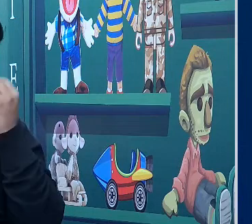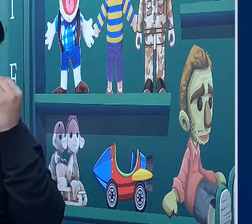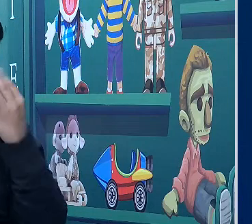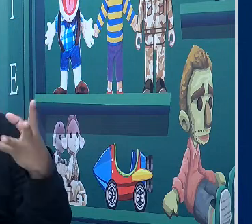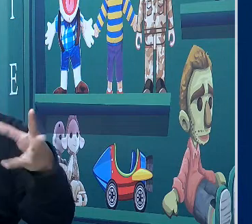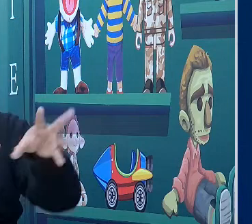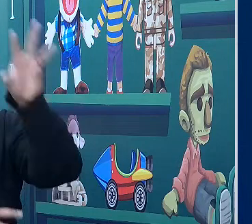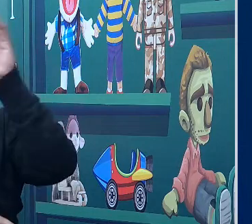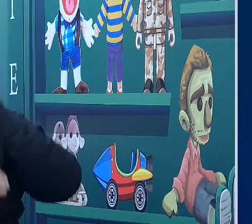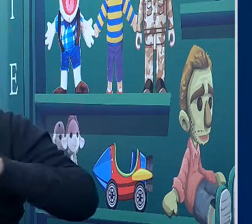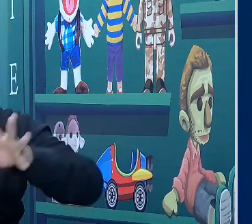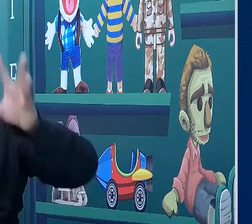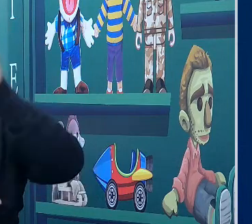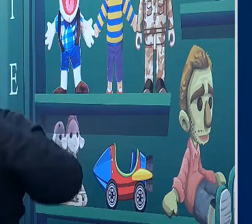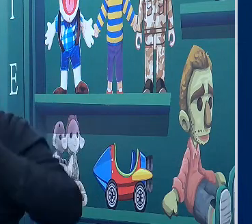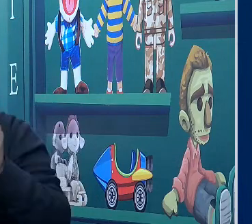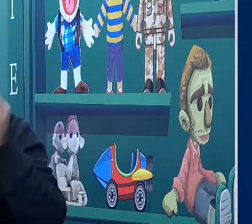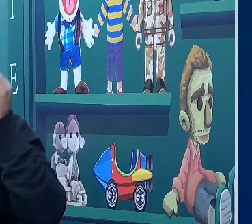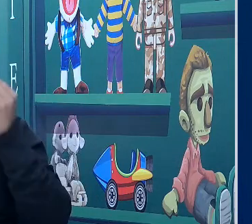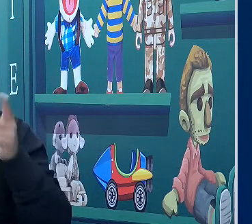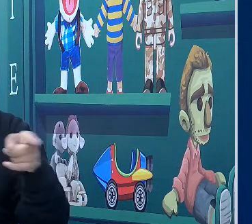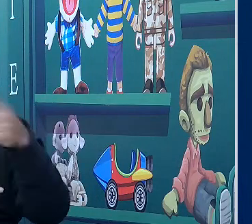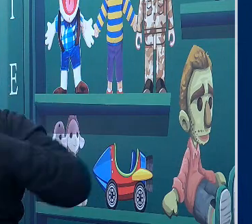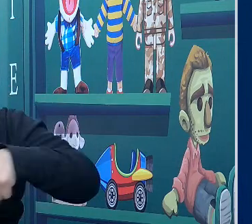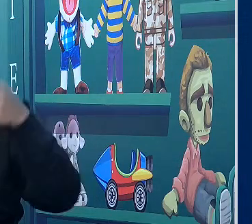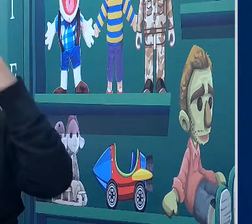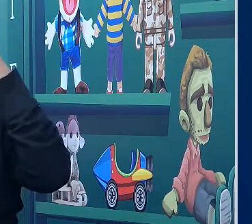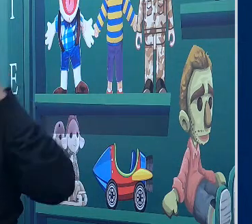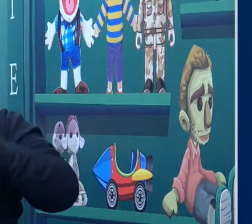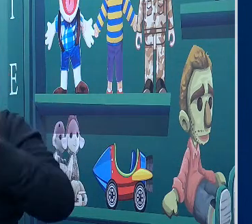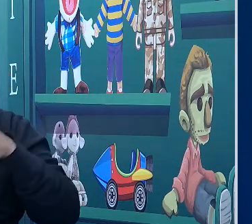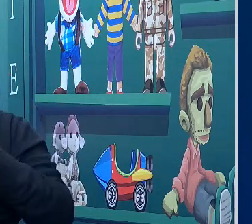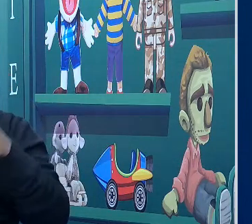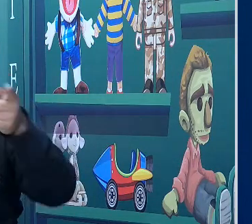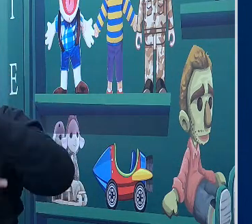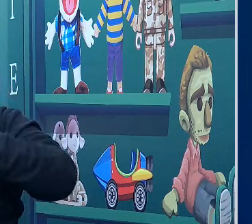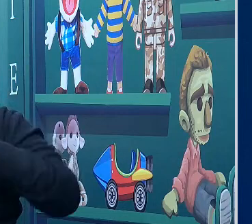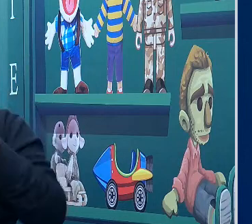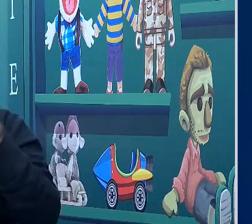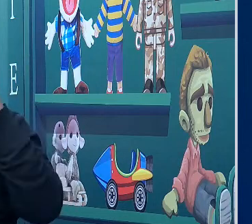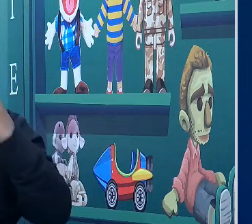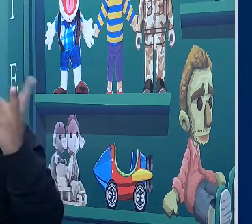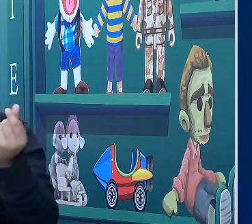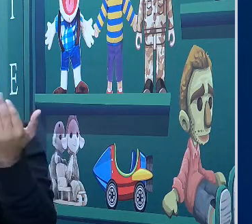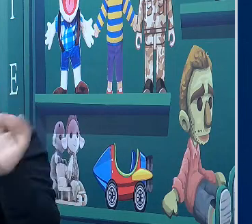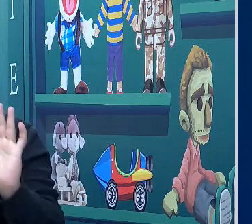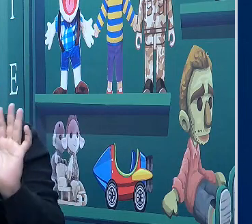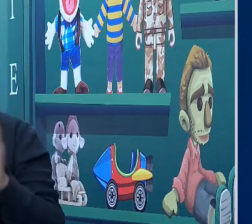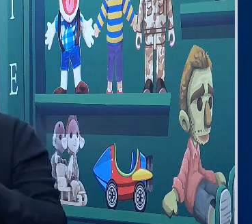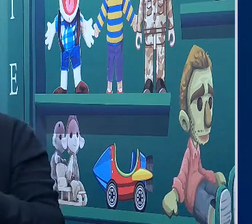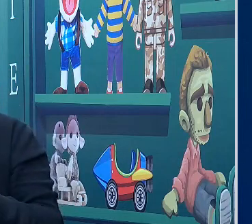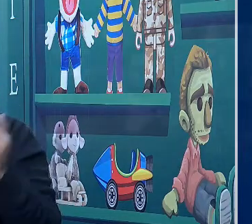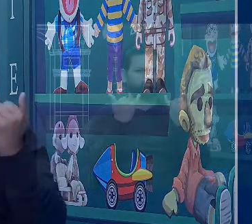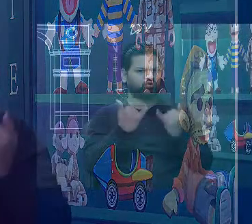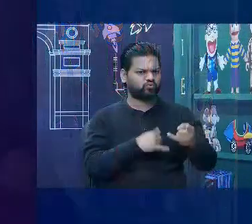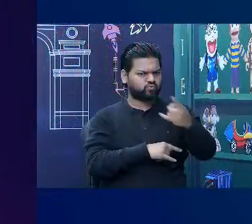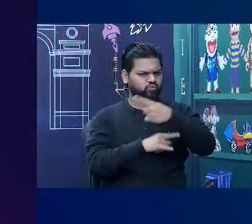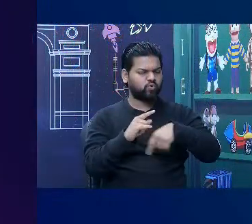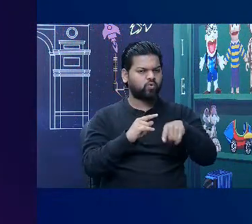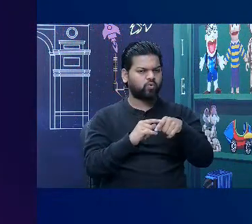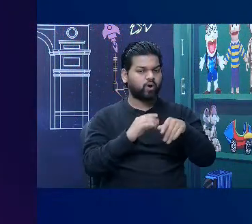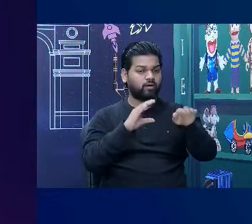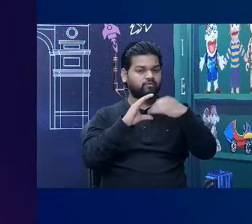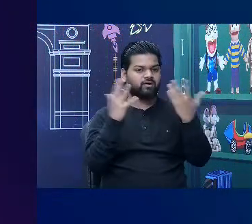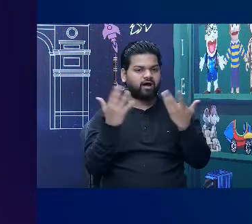हमारे स्टूडेंट्स एंड लर्नर्स इसको कर लेंगे। और स्टूडेंट्स आपको किस फॉर्मेट में भेजना है वो भी हम बता देते हैं। आप अपना नाम मेंशन